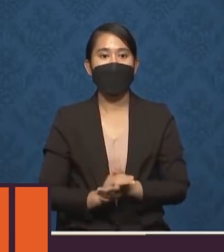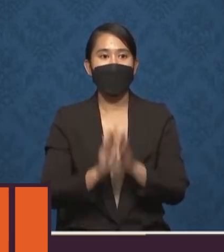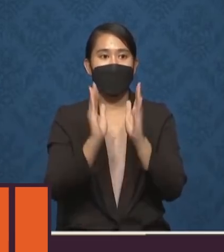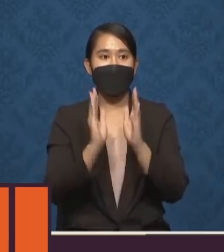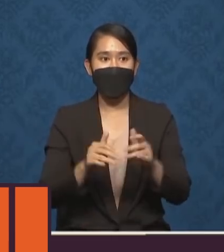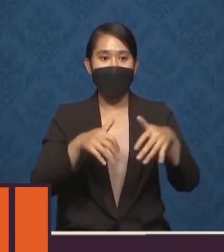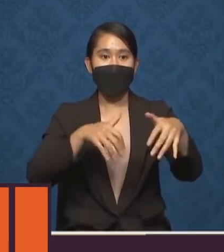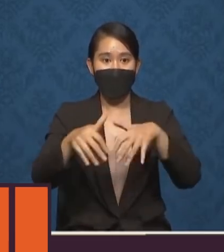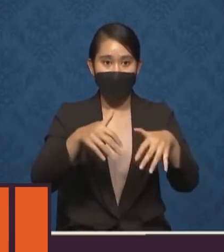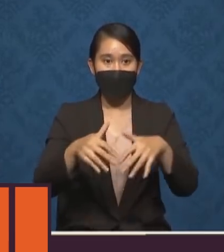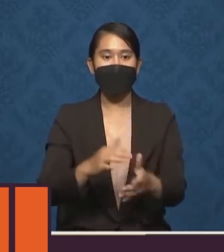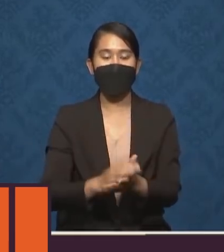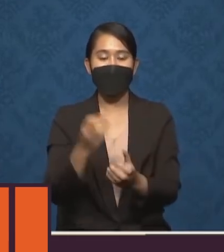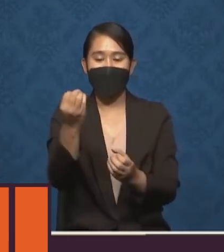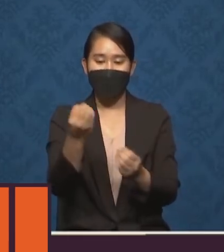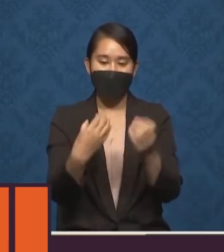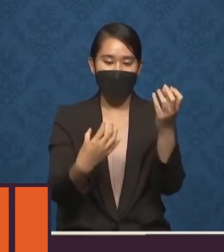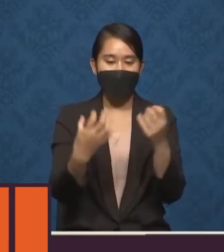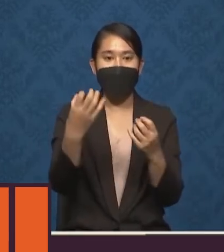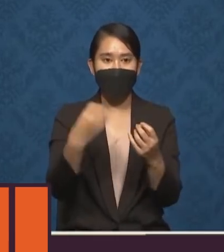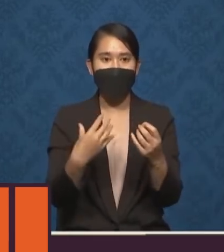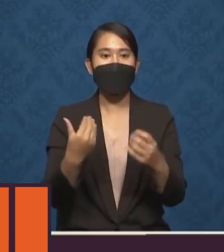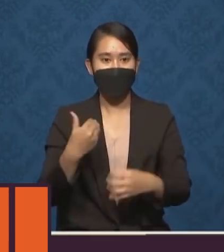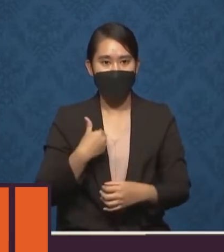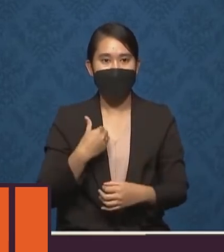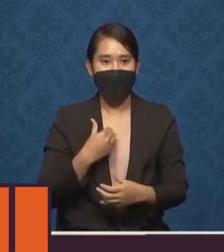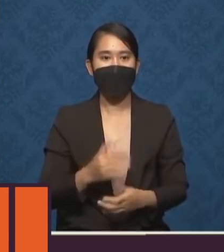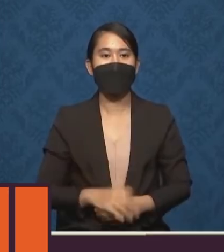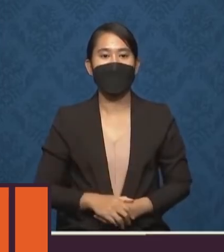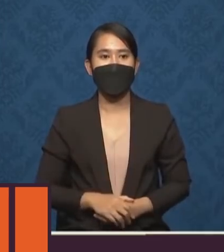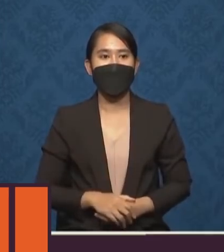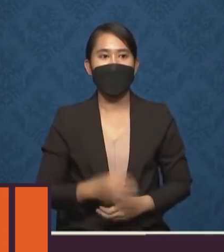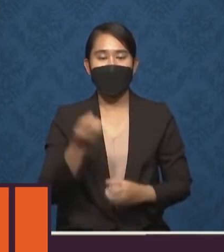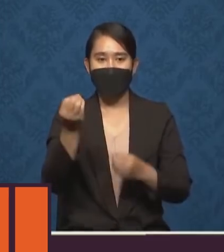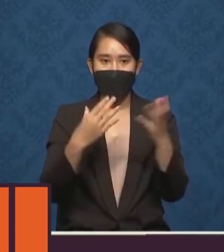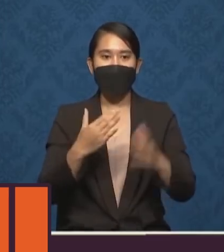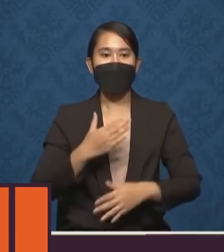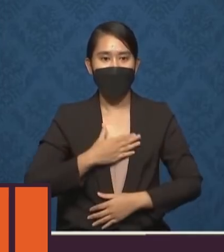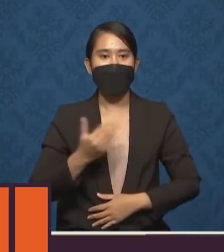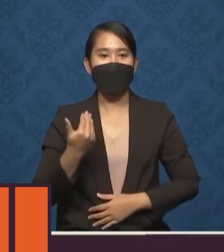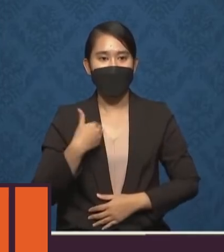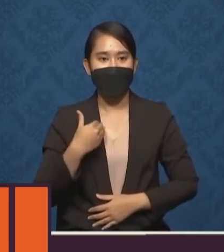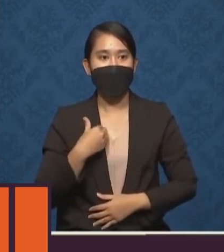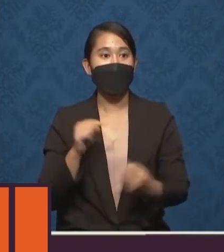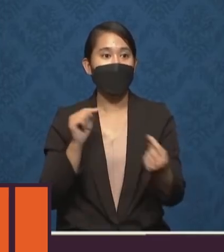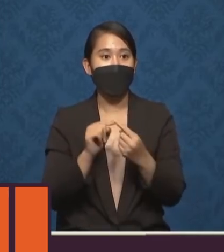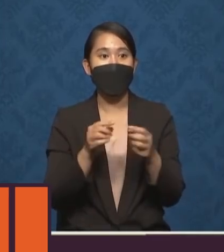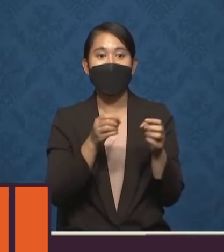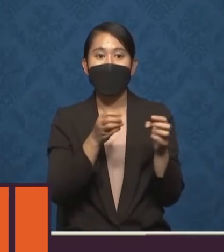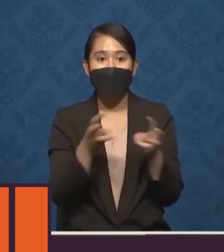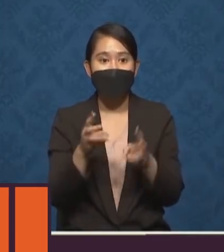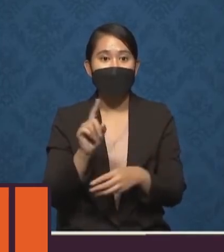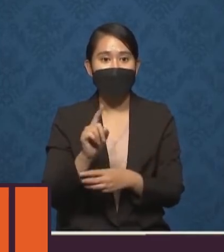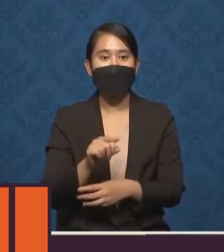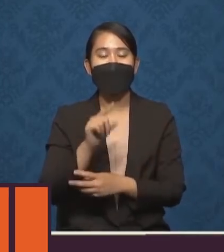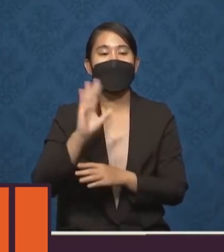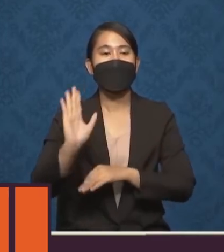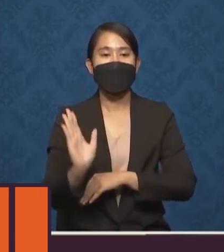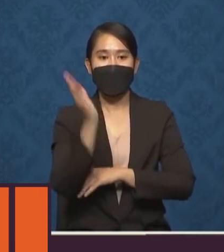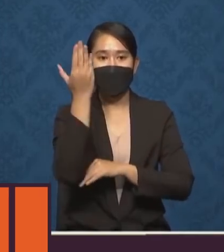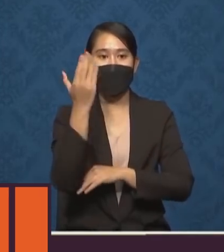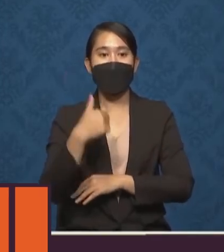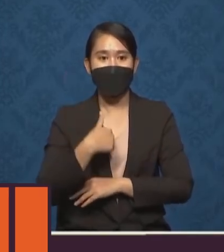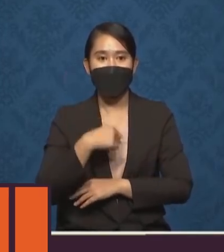ที่ส่งความคิดความเห็นข้อมูลเข้ามาให้กับกระถมทั้งหน้าบ้านหลังบ้านครับผ่านช่องทาง Twitter accountที่ผมโพสต์ไปเมื่อเช้า